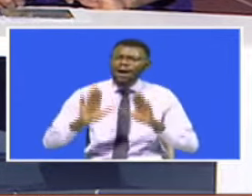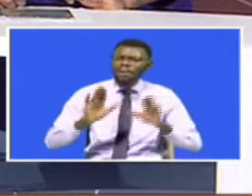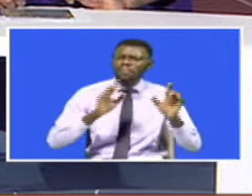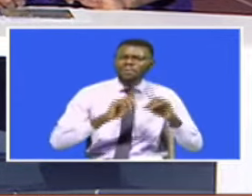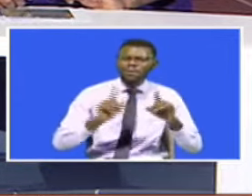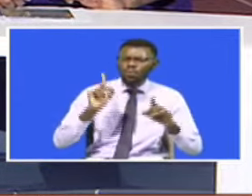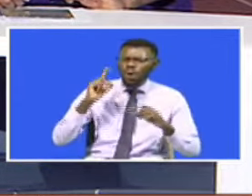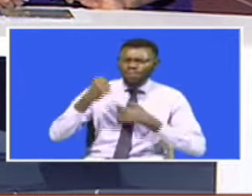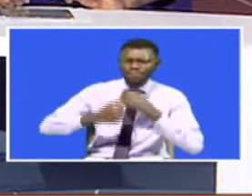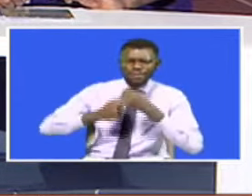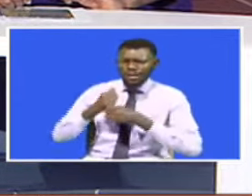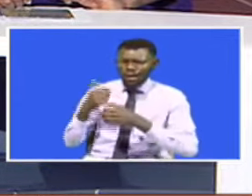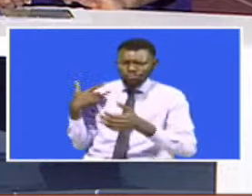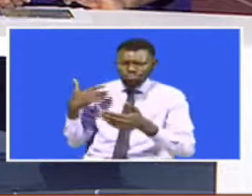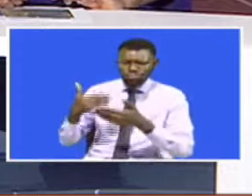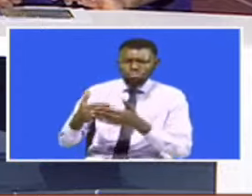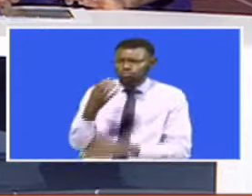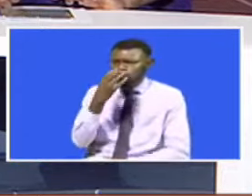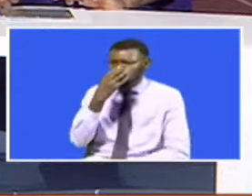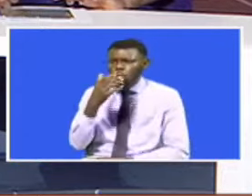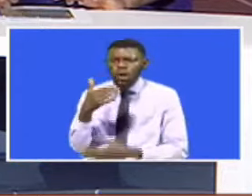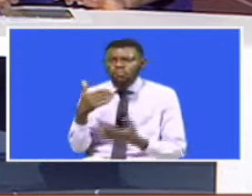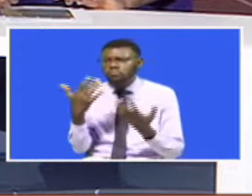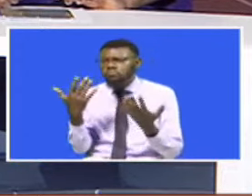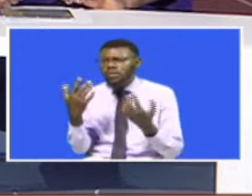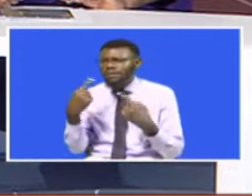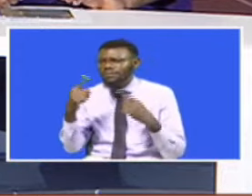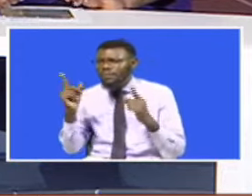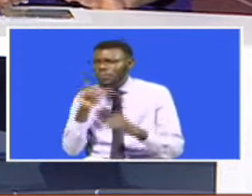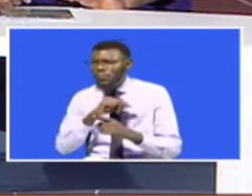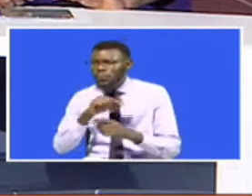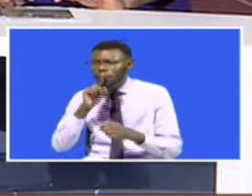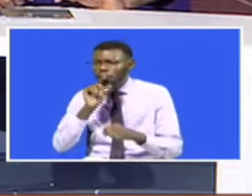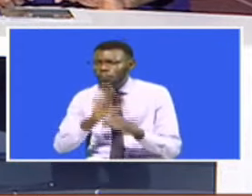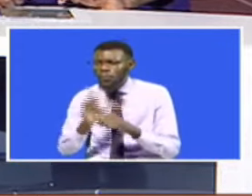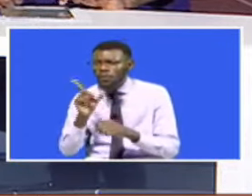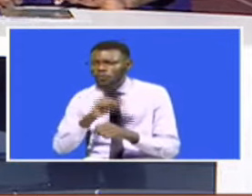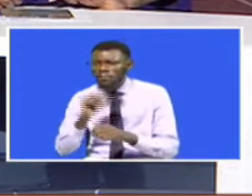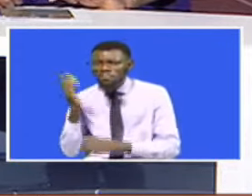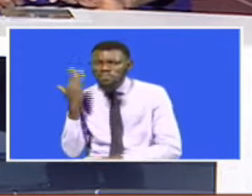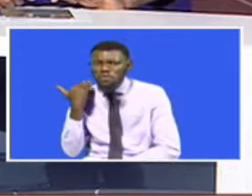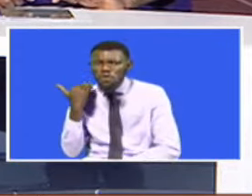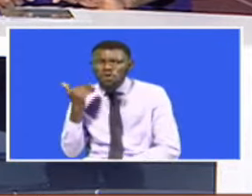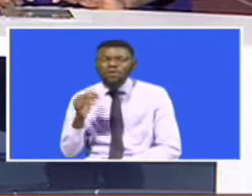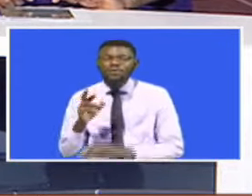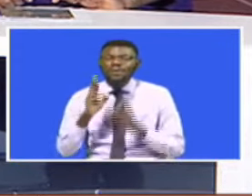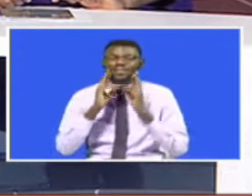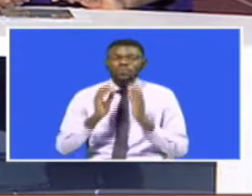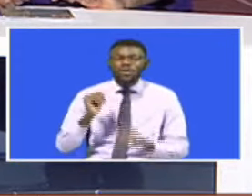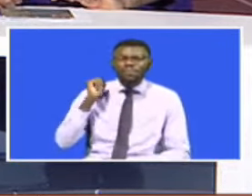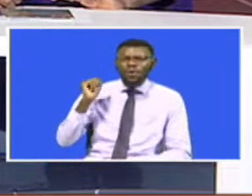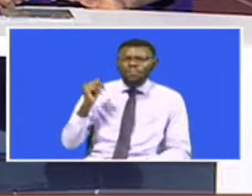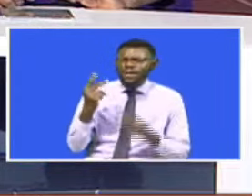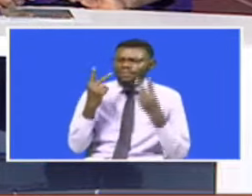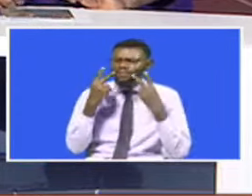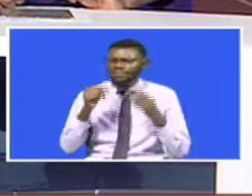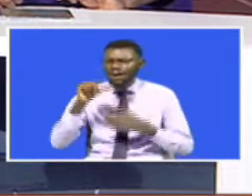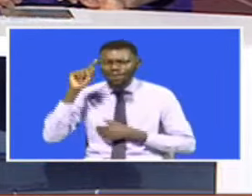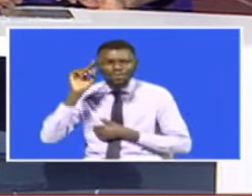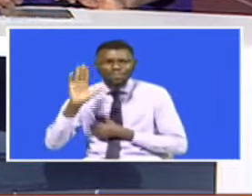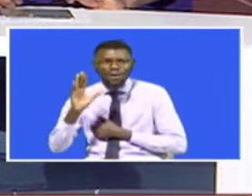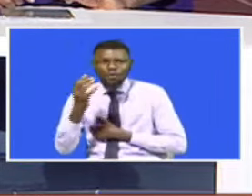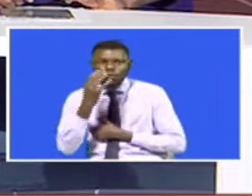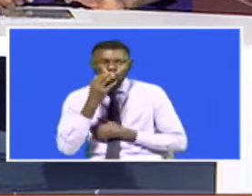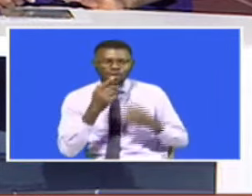mmoja baadaye Ruto ametimiza kwa kiwango kipi ahadi hizo? Mwanahabari wetu wa masuala ya siasa anaangazia ni wapi serikali ya Rais